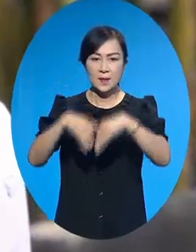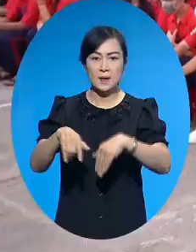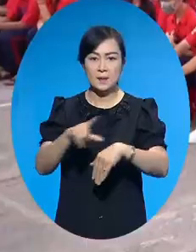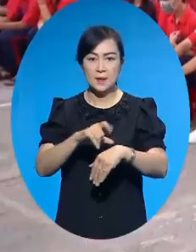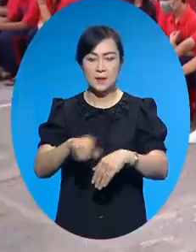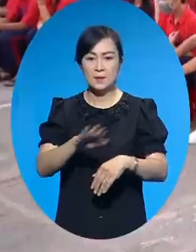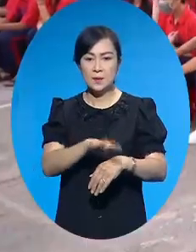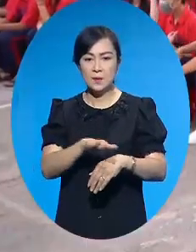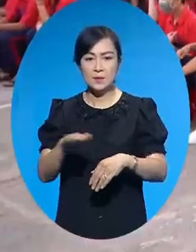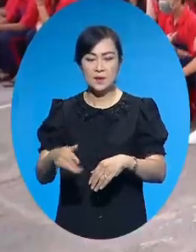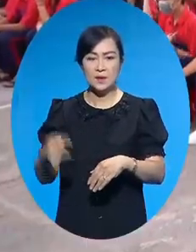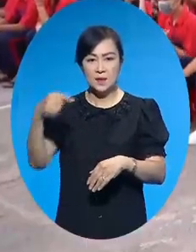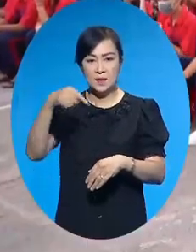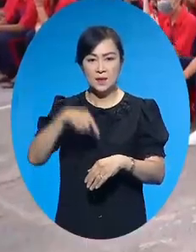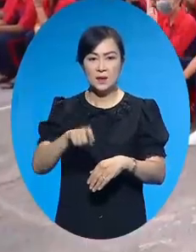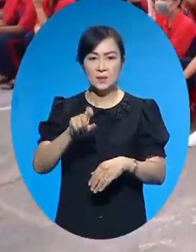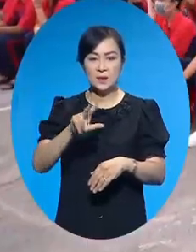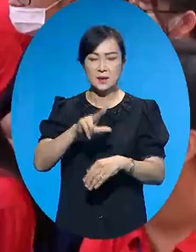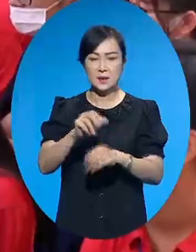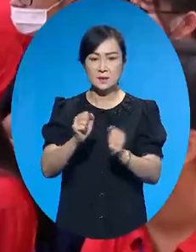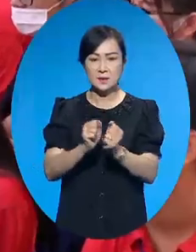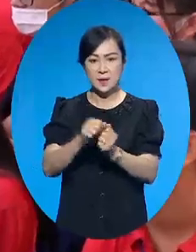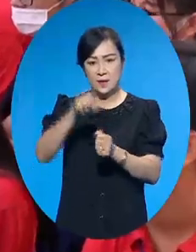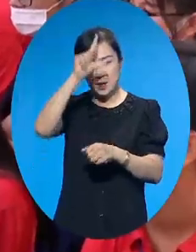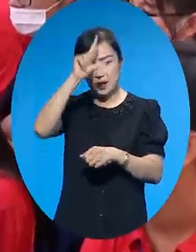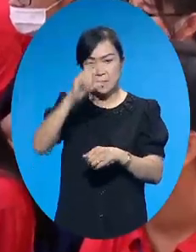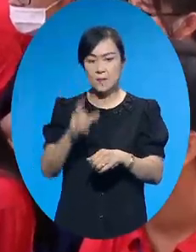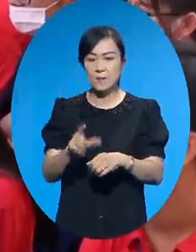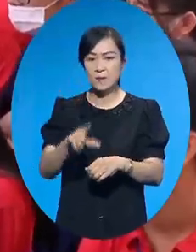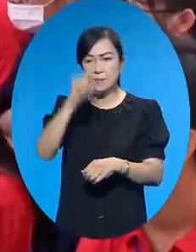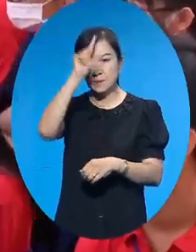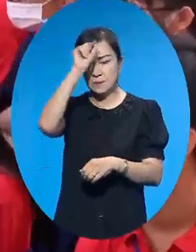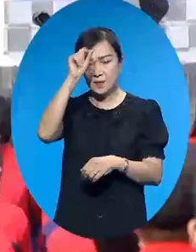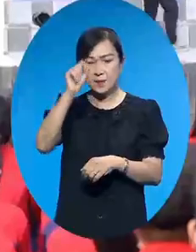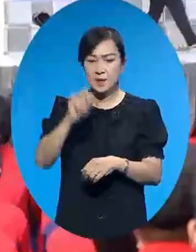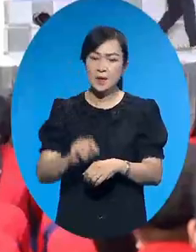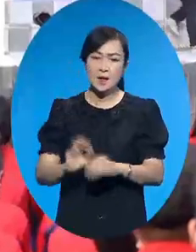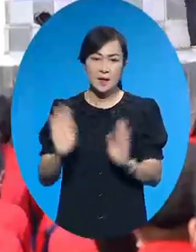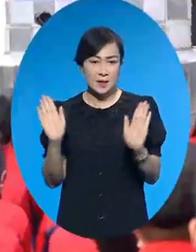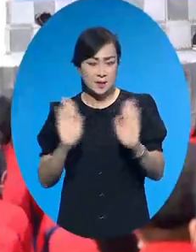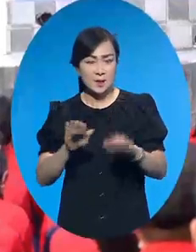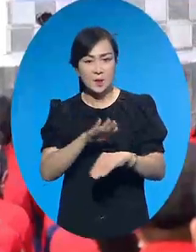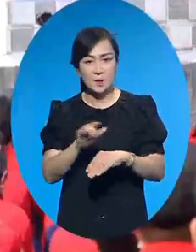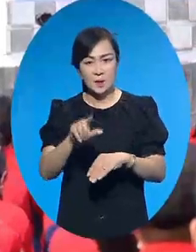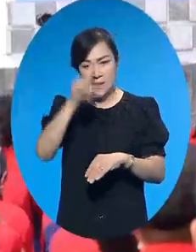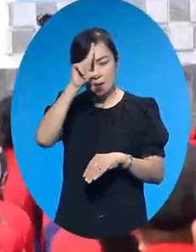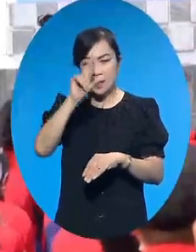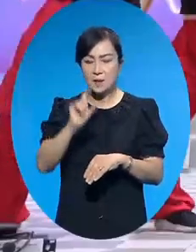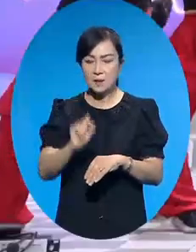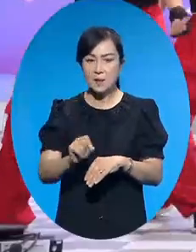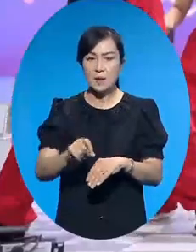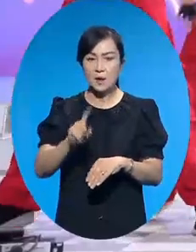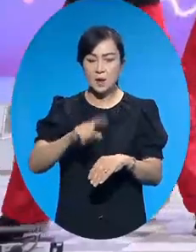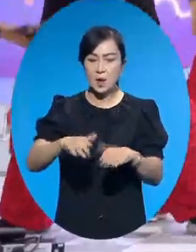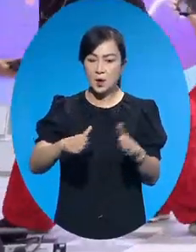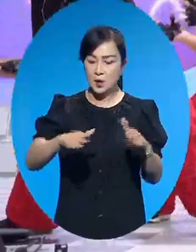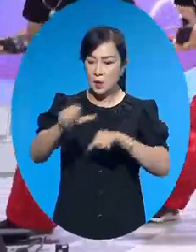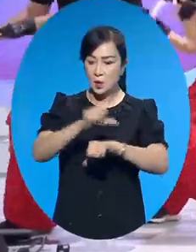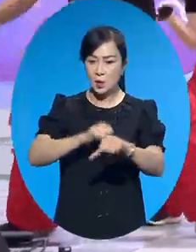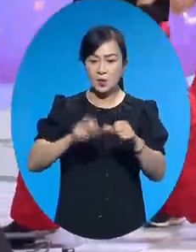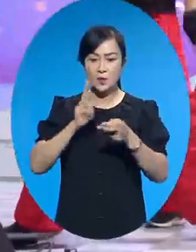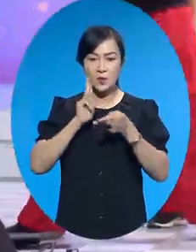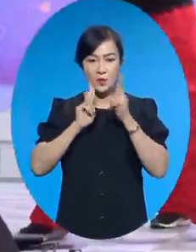700 bạn học sinh đến từ 18 tập thể lớp khối 10 của trường. Ngày hội chào đón học sinh lớp 10 năm nay tích hợp nhiều hoạt động thú vị, ý